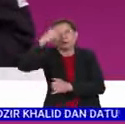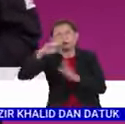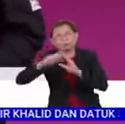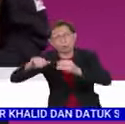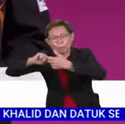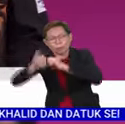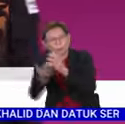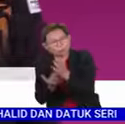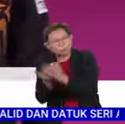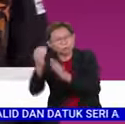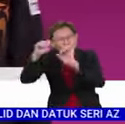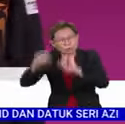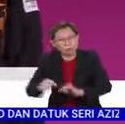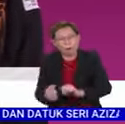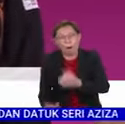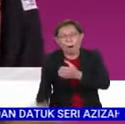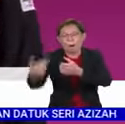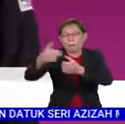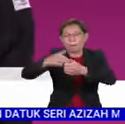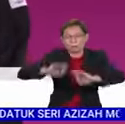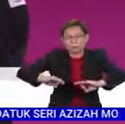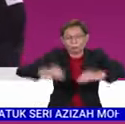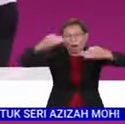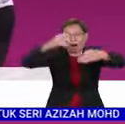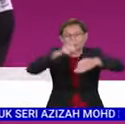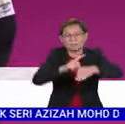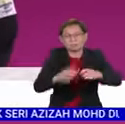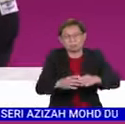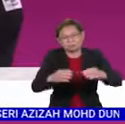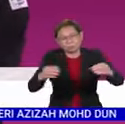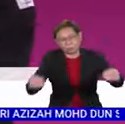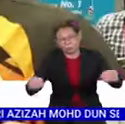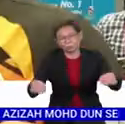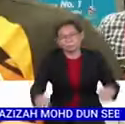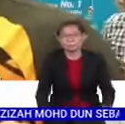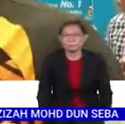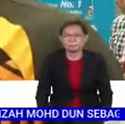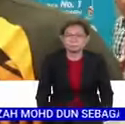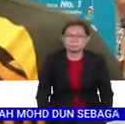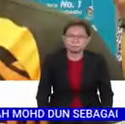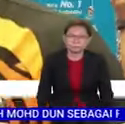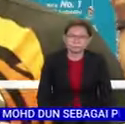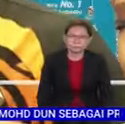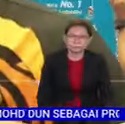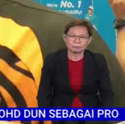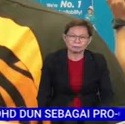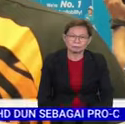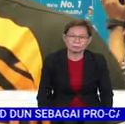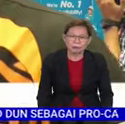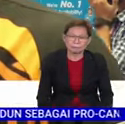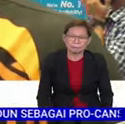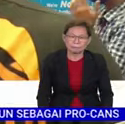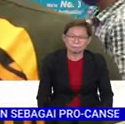ini sekaligus mampu melangkah ke pentas akhir di Tokyo. Memang kita harap